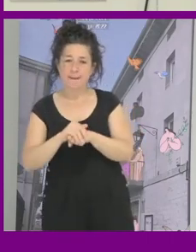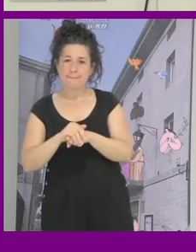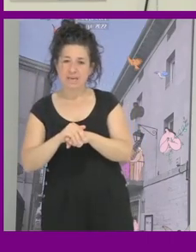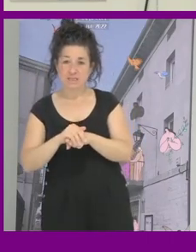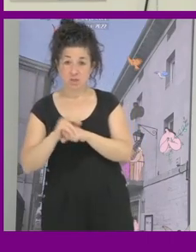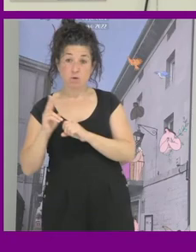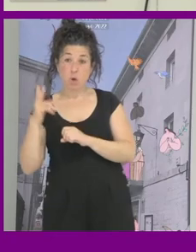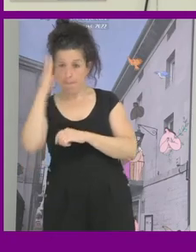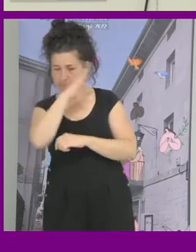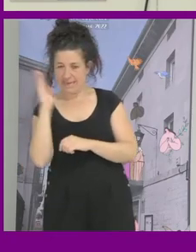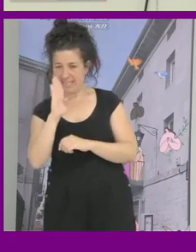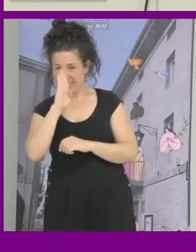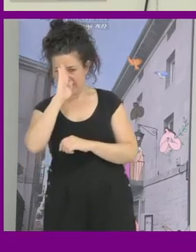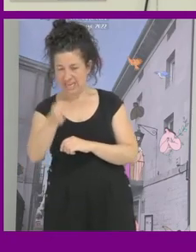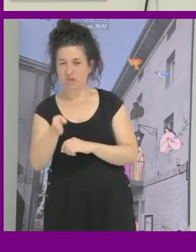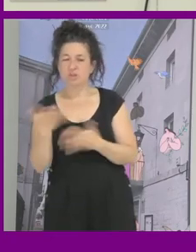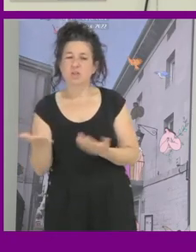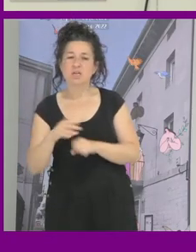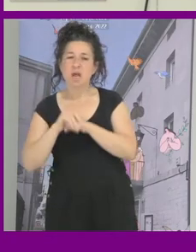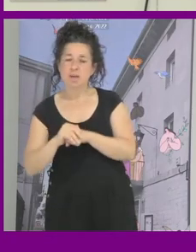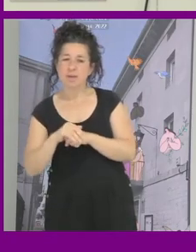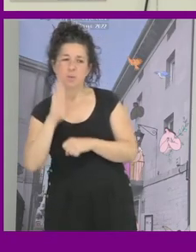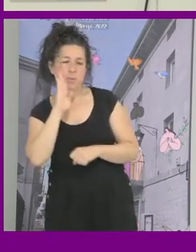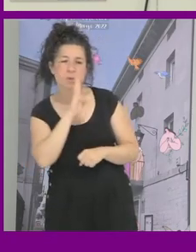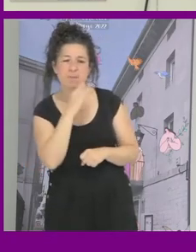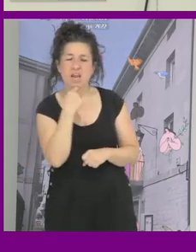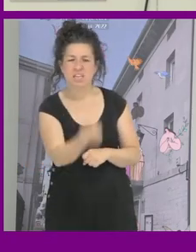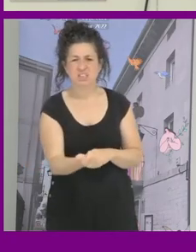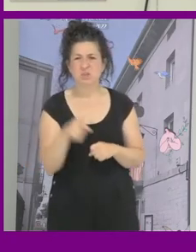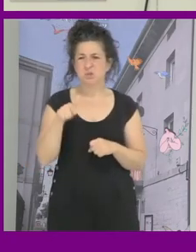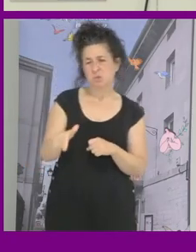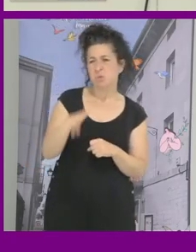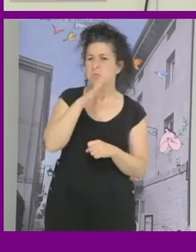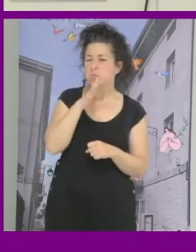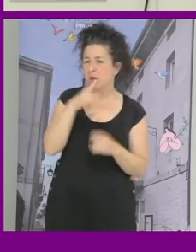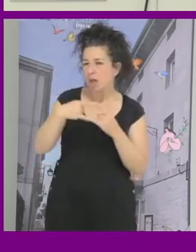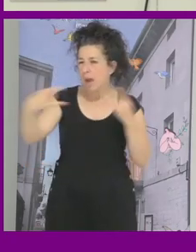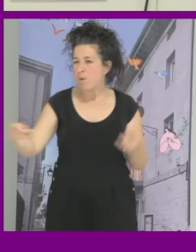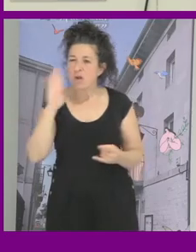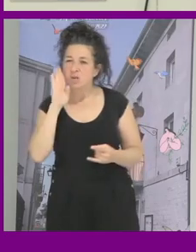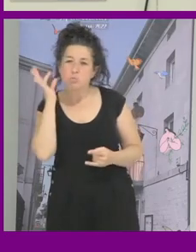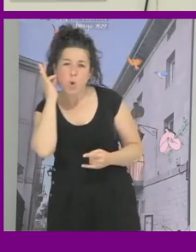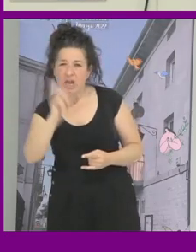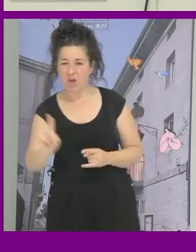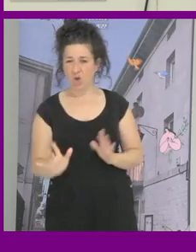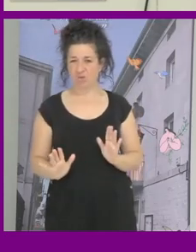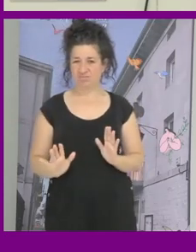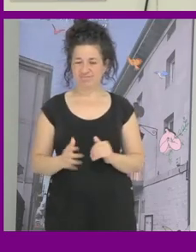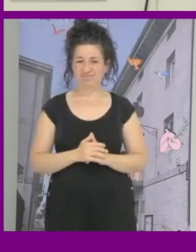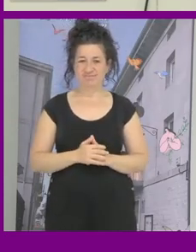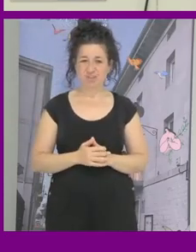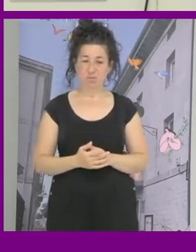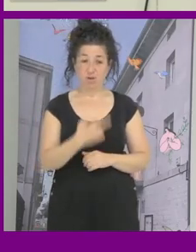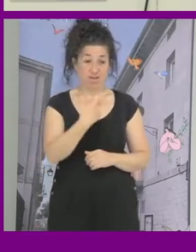heteroak. Orduan lagun honek esan dio bere amari, jo, ama, zergatik ez zara emakume batekin maite mintzen? Bai, anuk bezala,